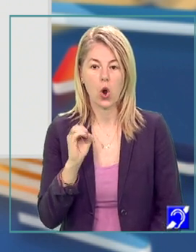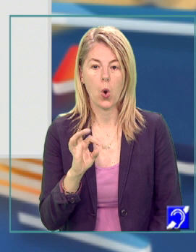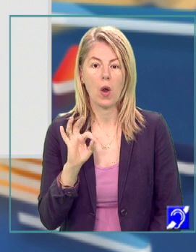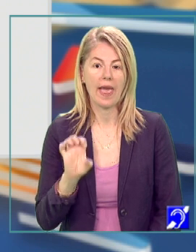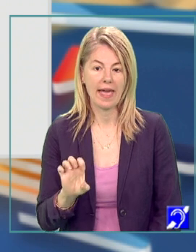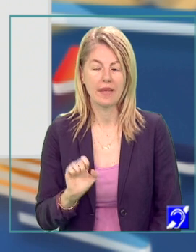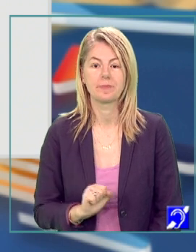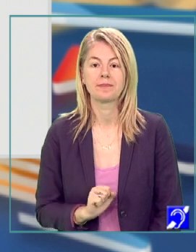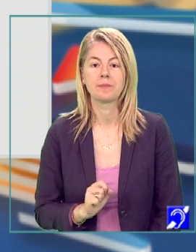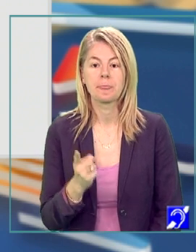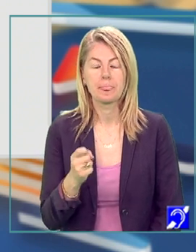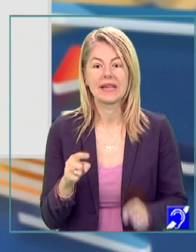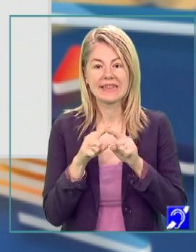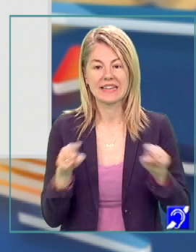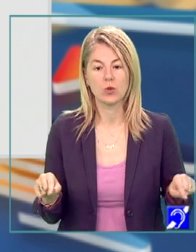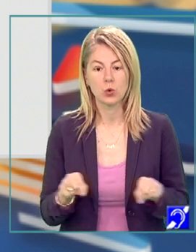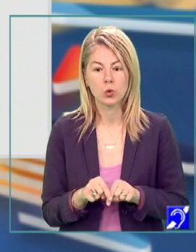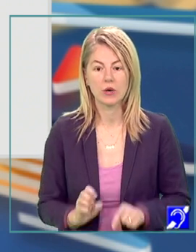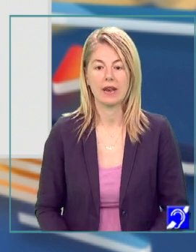OE în triunghiurile